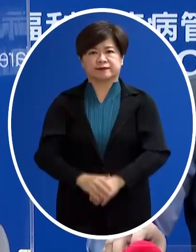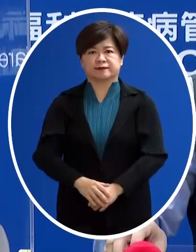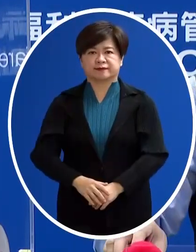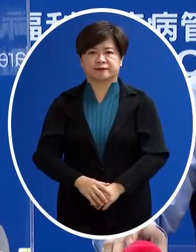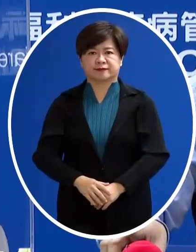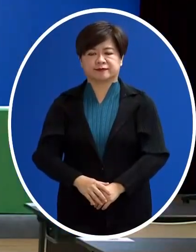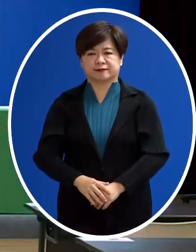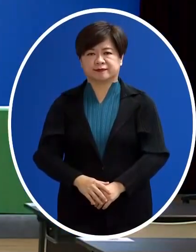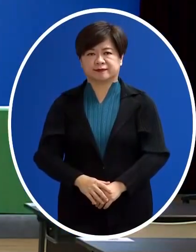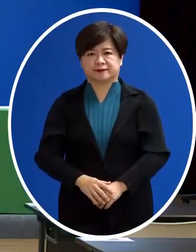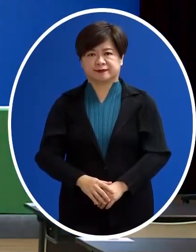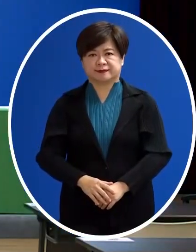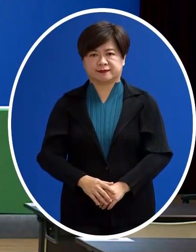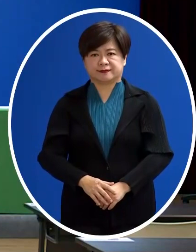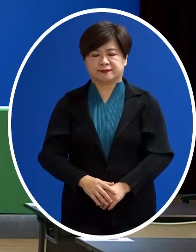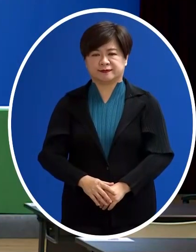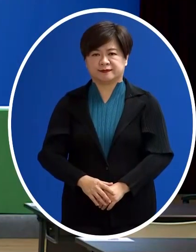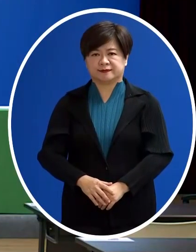于。